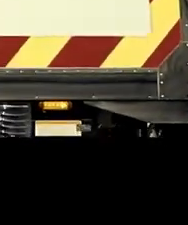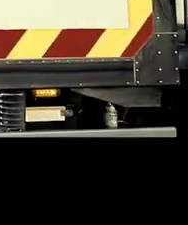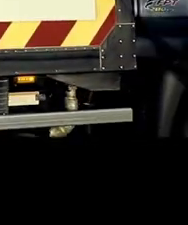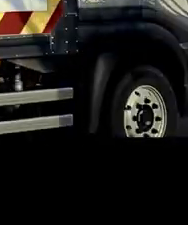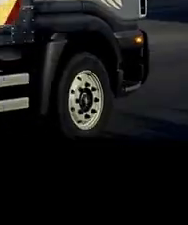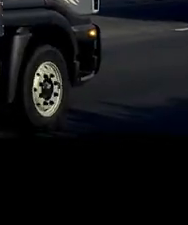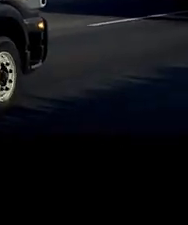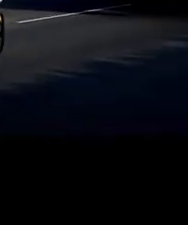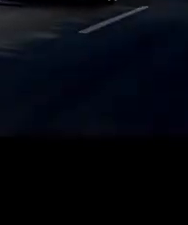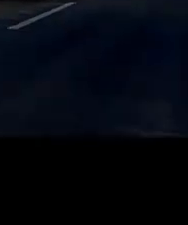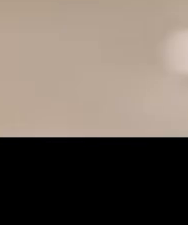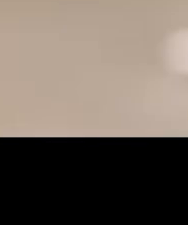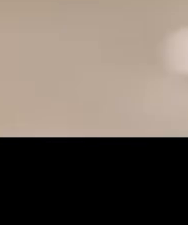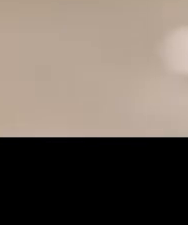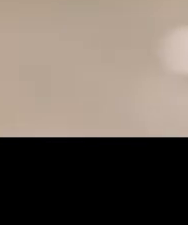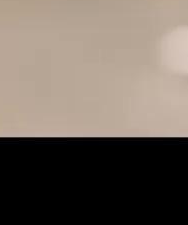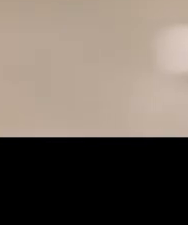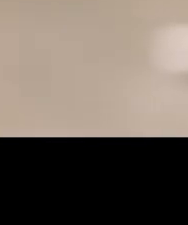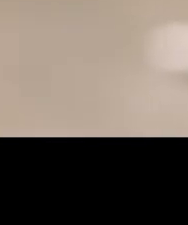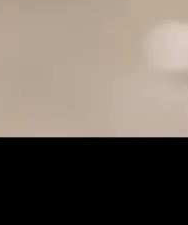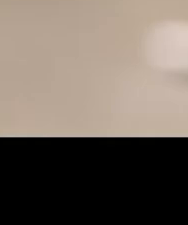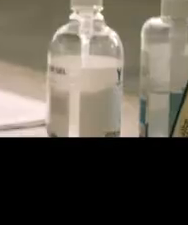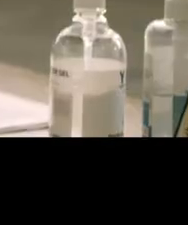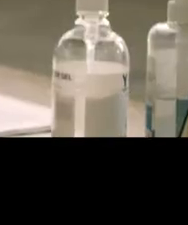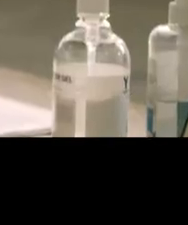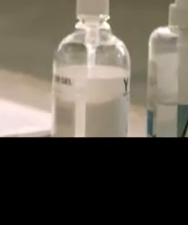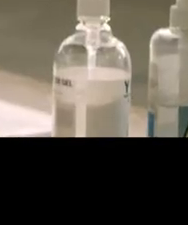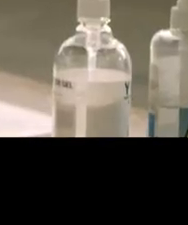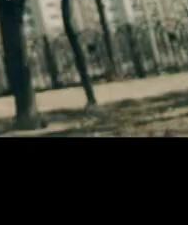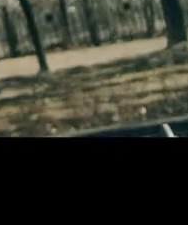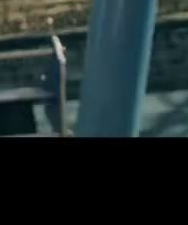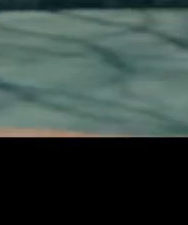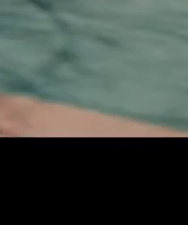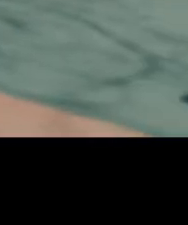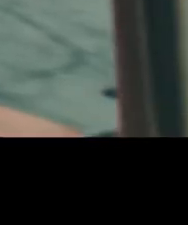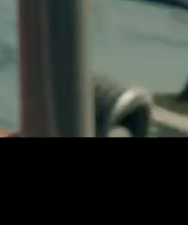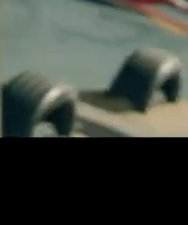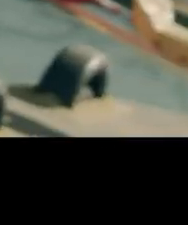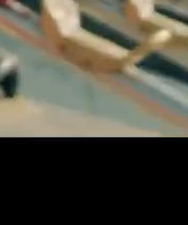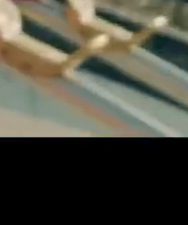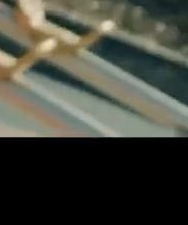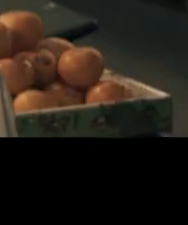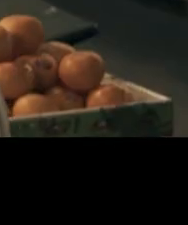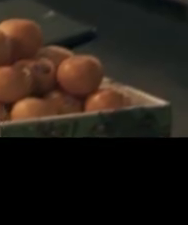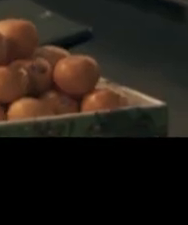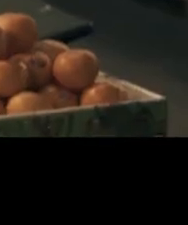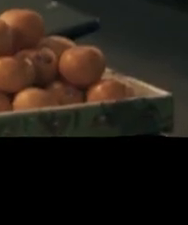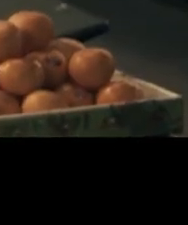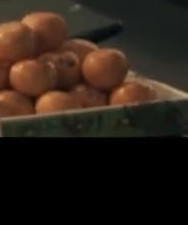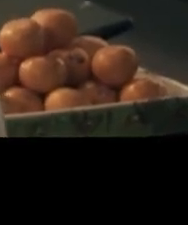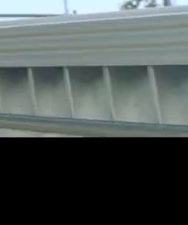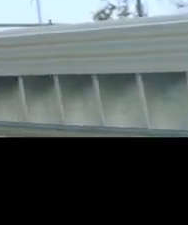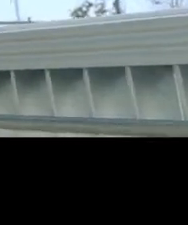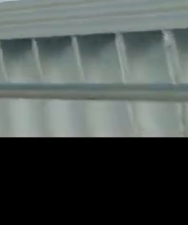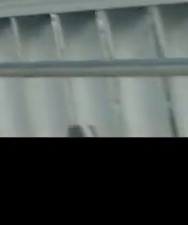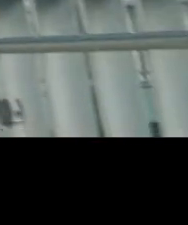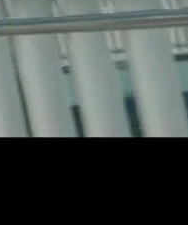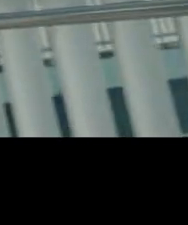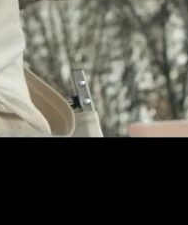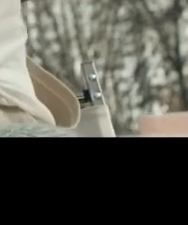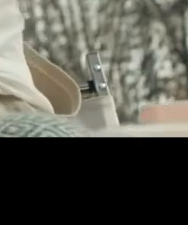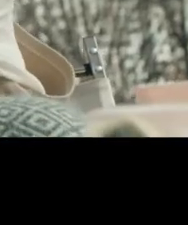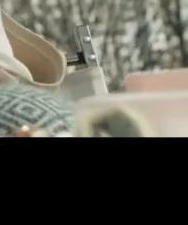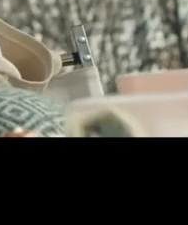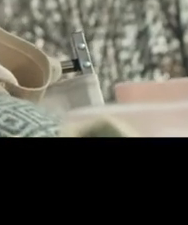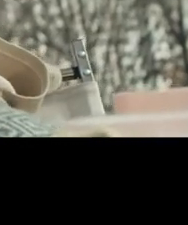그리고 다함께 해피엔딩 신. 최고의 신은 백신과 함께하는 해피엔딩이